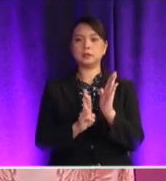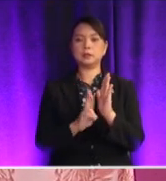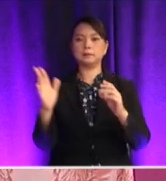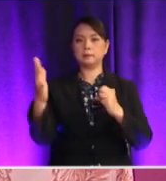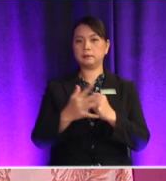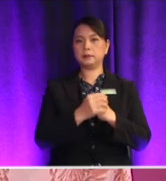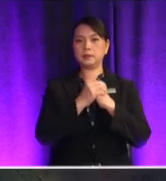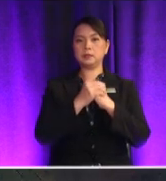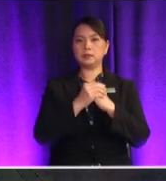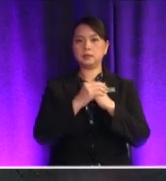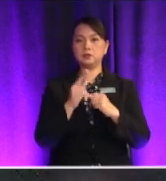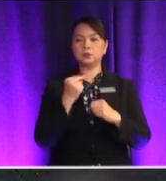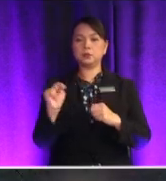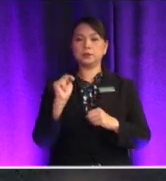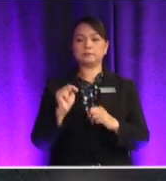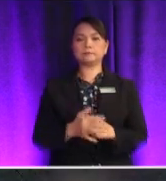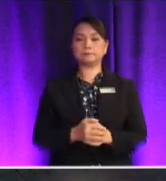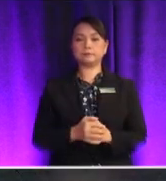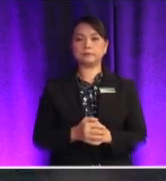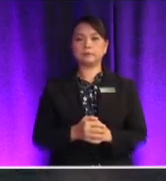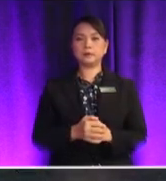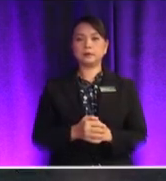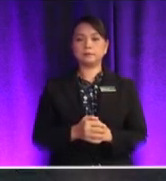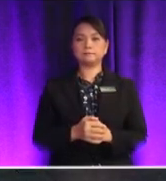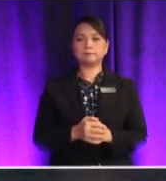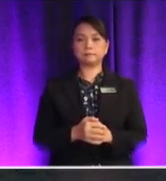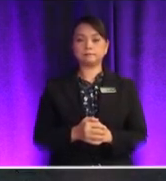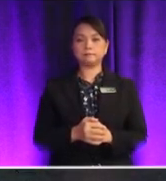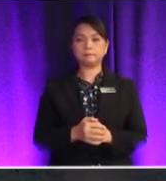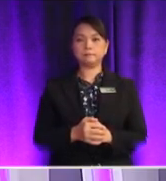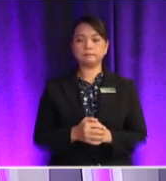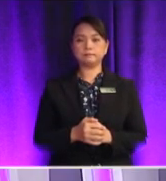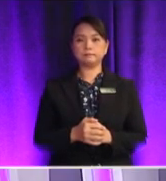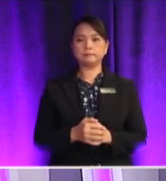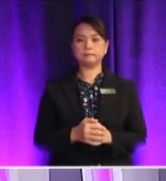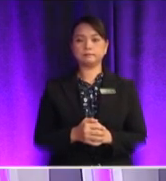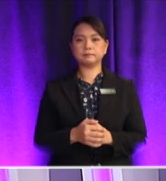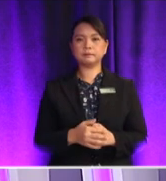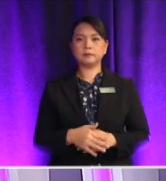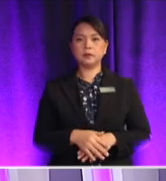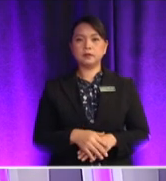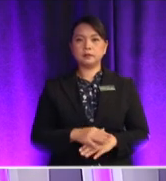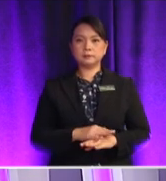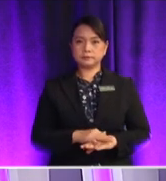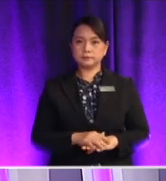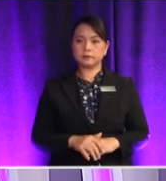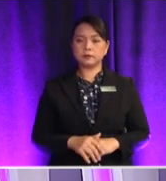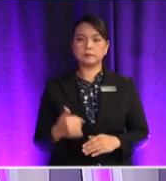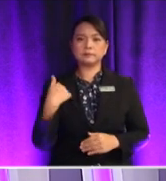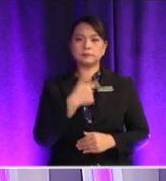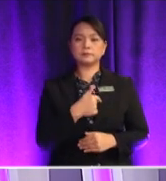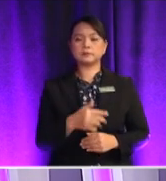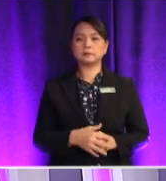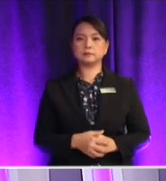paling tepat sebenarnya, cikgu, kan? Tidak salah untuk kita belajar bahasa lain. Tidak ada masalah. Tapi apakah orang kata tak salah ataupun kita nak